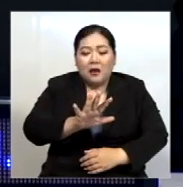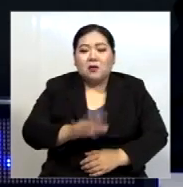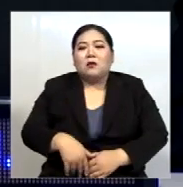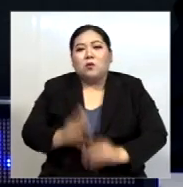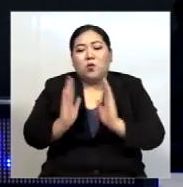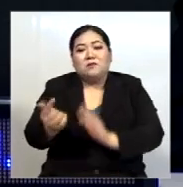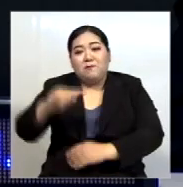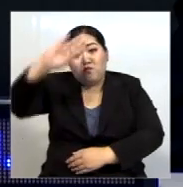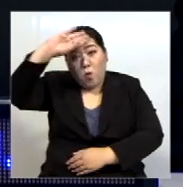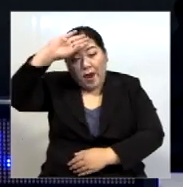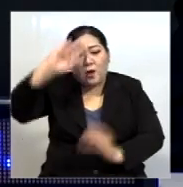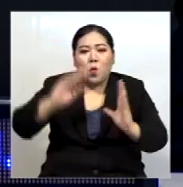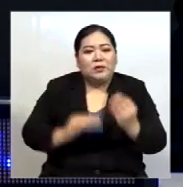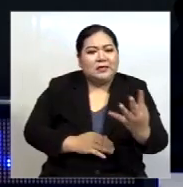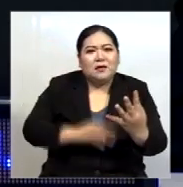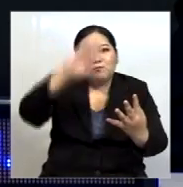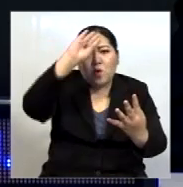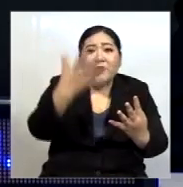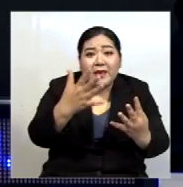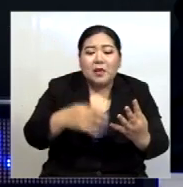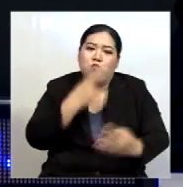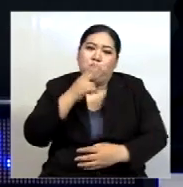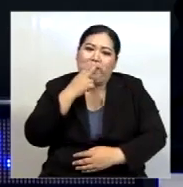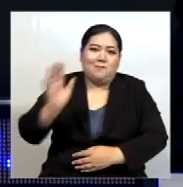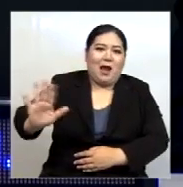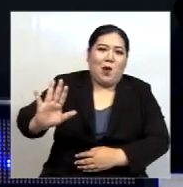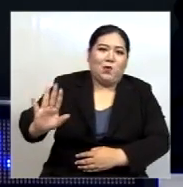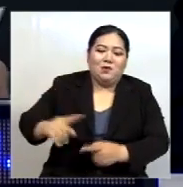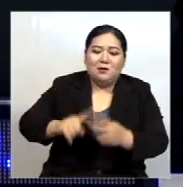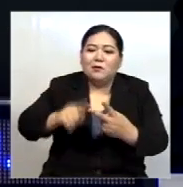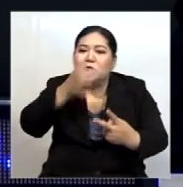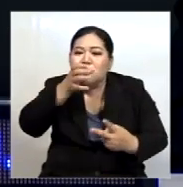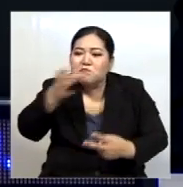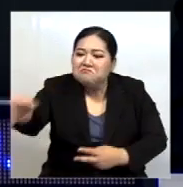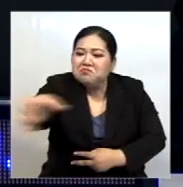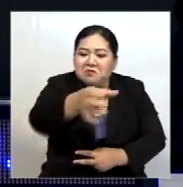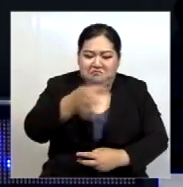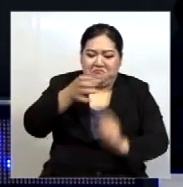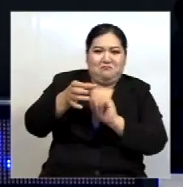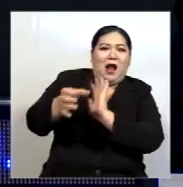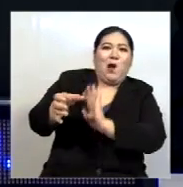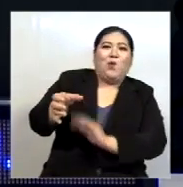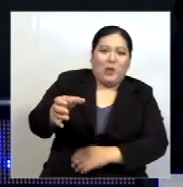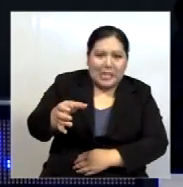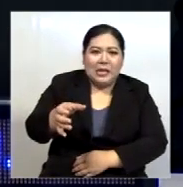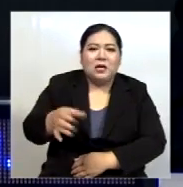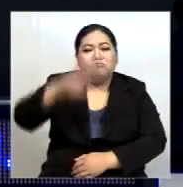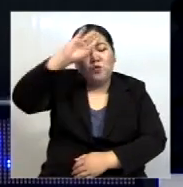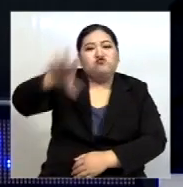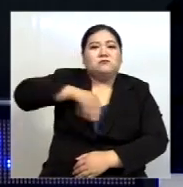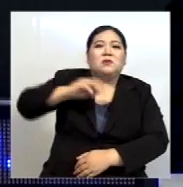ล้วก็ไม่สูบบุหรี่มวนเดียวกันกับเพื่อนนะครับแล้วก็เราได้ติดตามนะครอบ